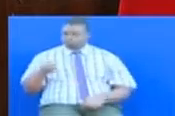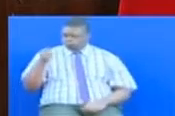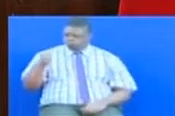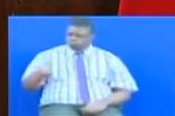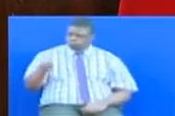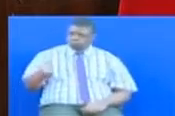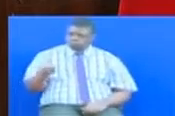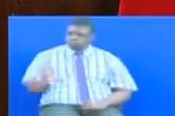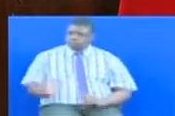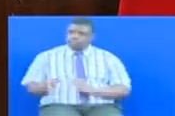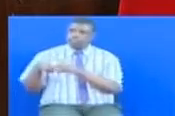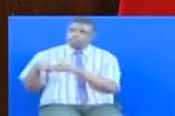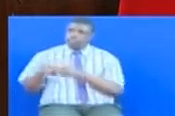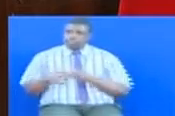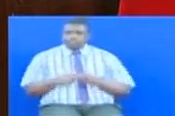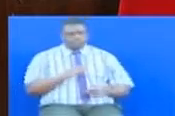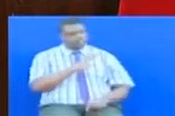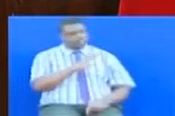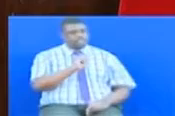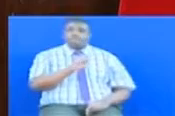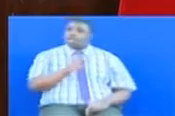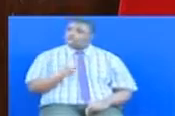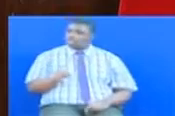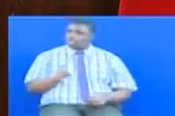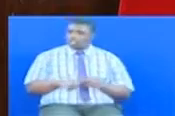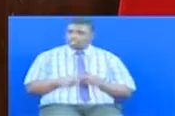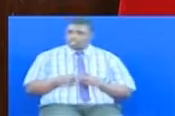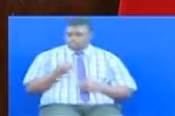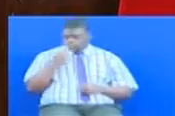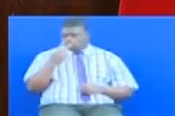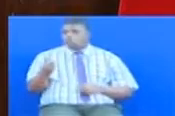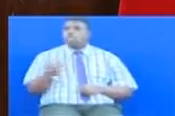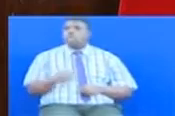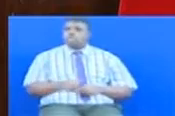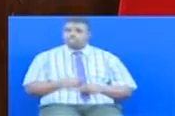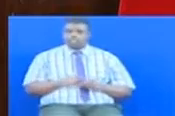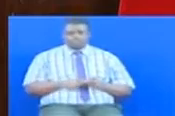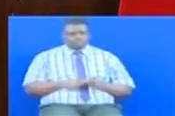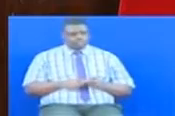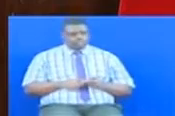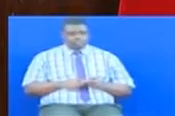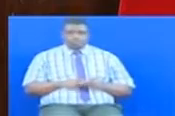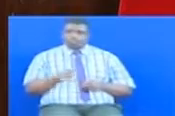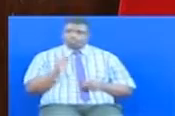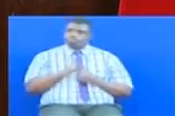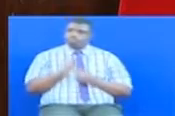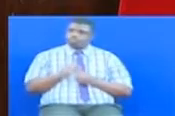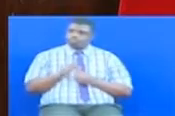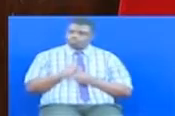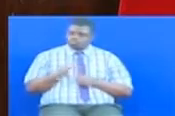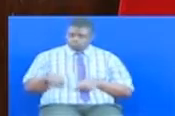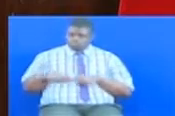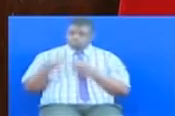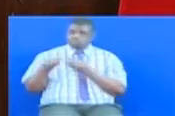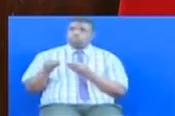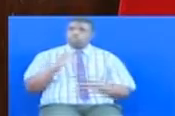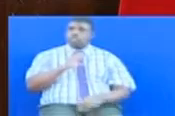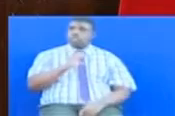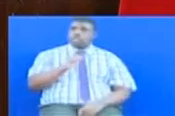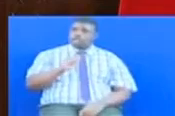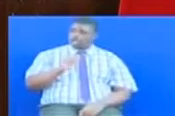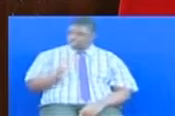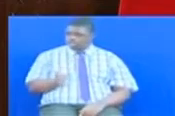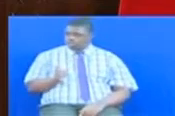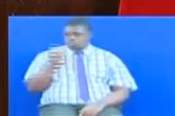na CAG kwa namna ambavyo wameweza kuona yale walioyatoa au waliotoa CAG ni ushauri kwa